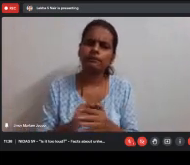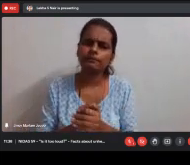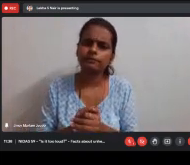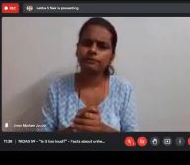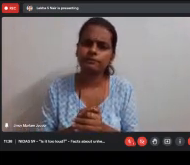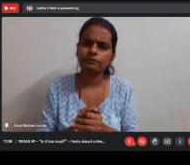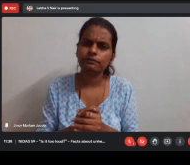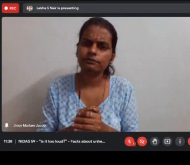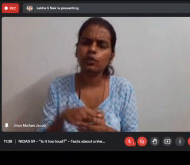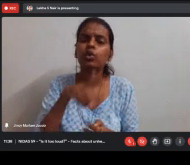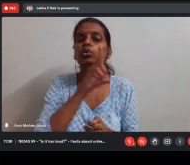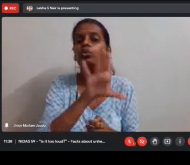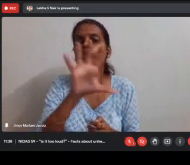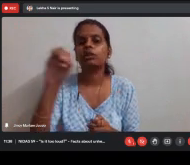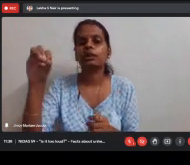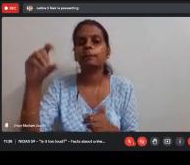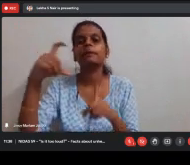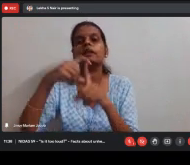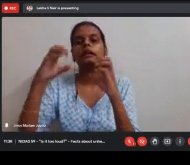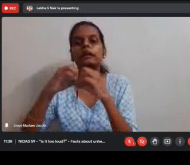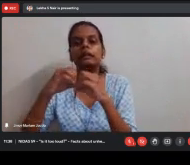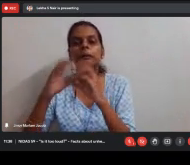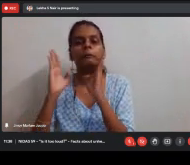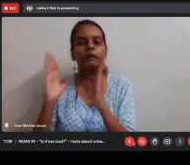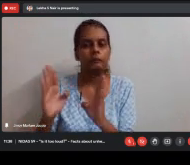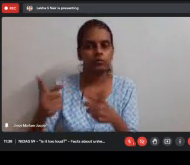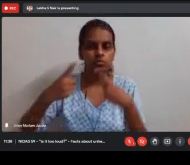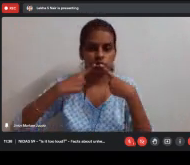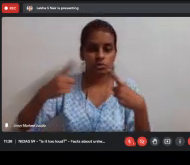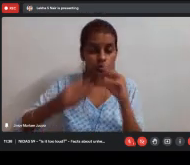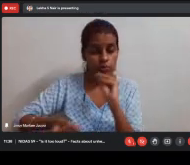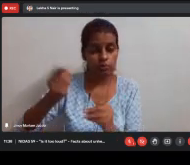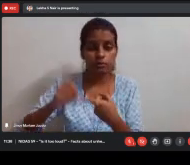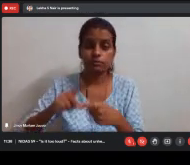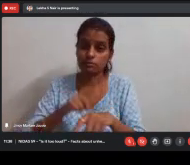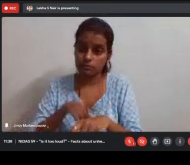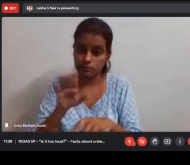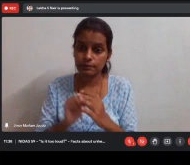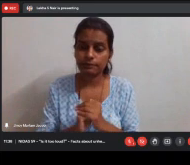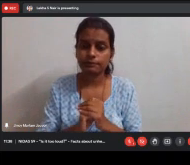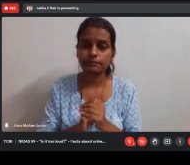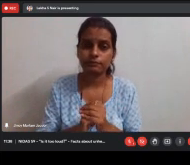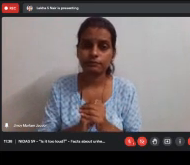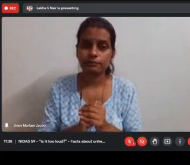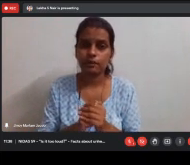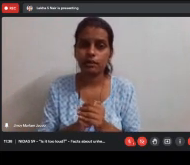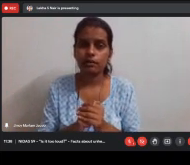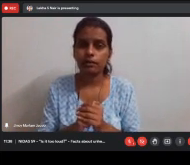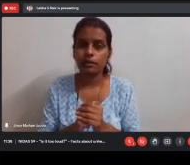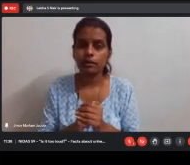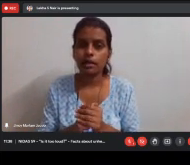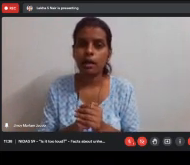115 dB ആണ്. സോ ഇതൊക്കെ എന്ന് പറയുന്നത്, അതുപോലെ തന്നെ ഫയർ ആംസ്, ഫയർ ക്രാക്കേഴ്സ് എന്ന് പടക്കം, നമ്മൾ പൊട്ടിക്കുന്ന പടക്കം, ശബ്ദമുള്ള